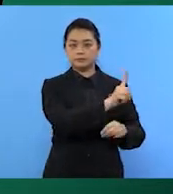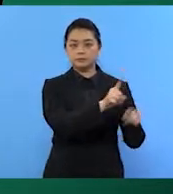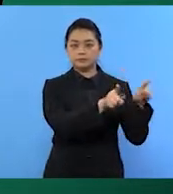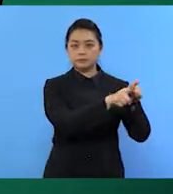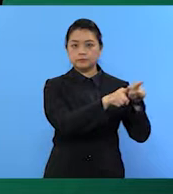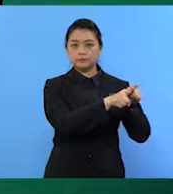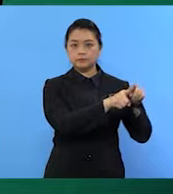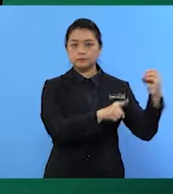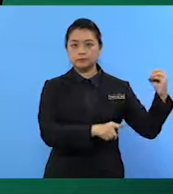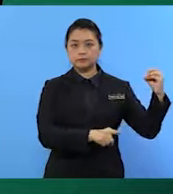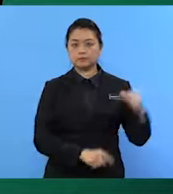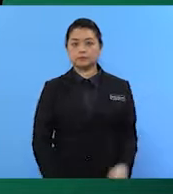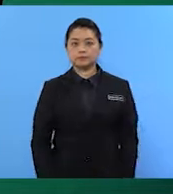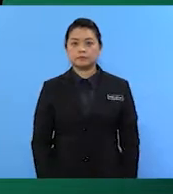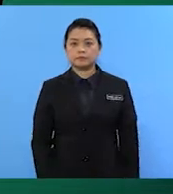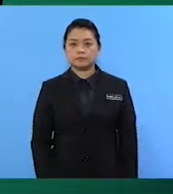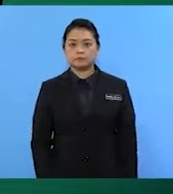sama dengan sifar.